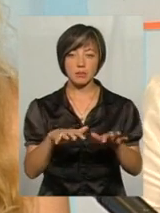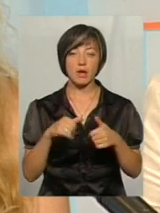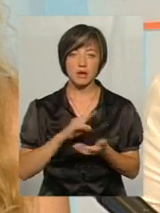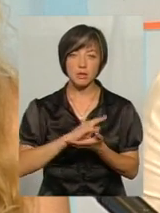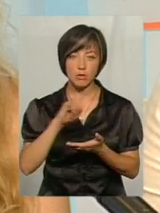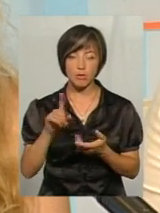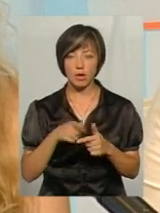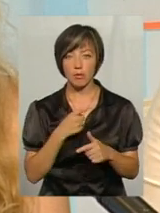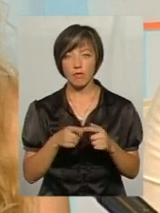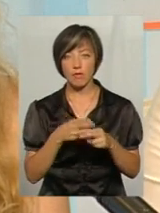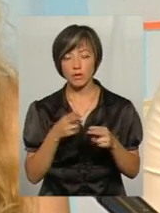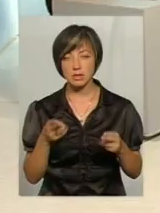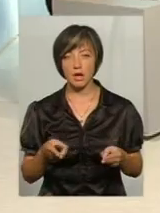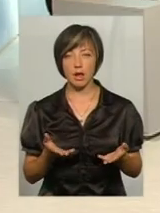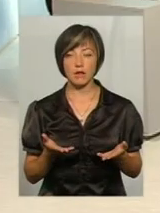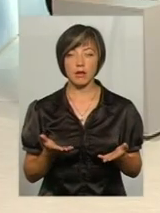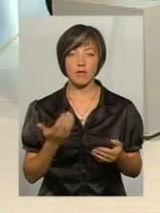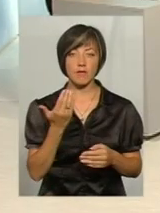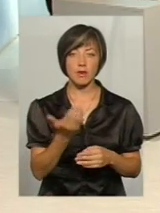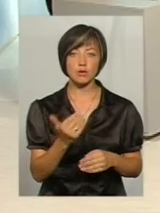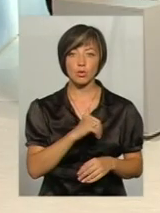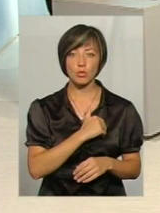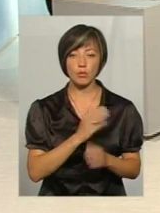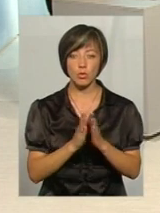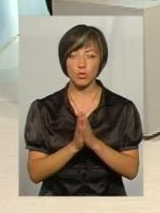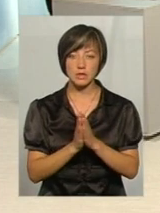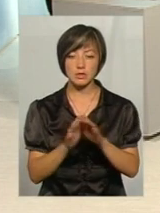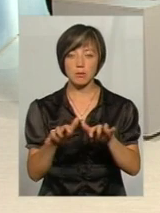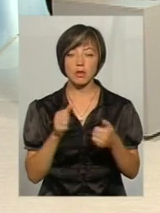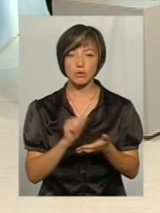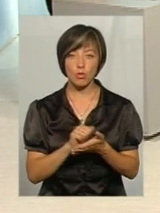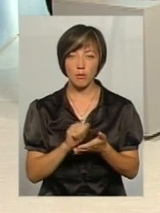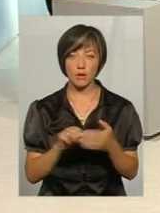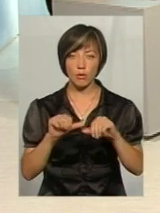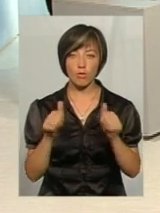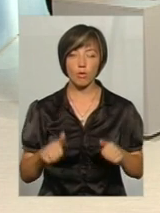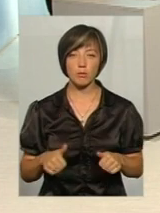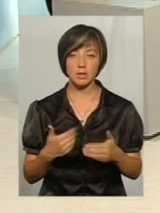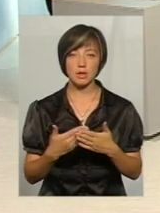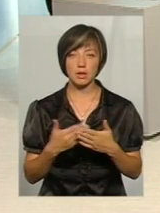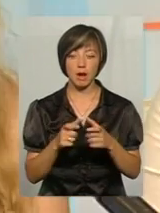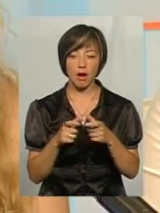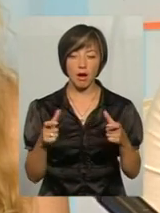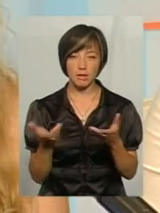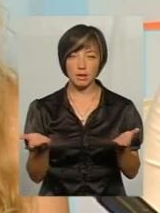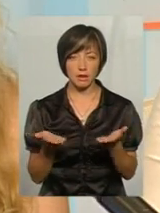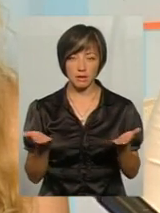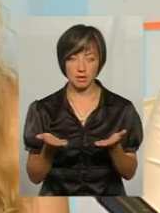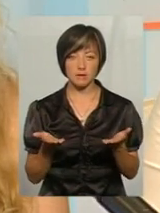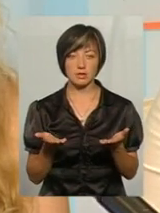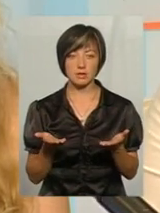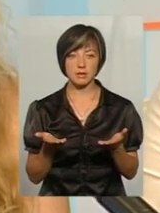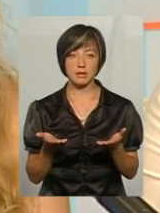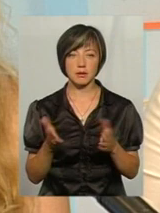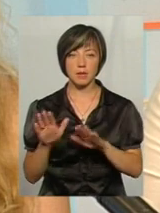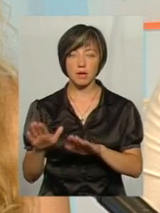з вокзалу, з автовокзалу, вас хочуть, просять вас забрати документи, щоб оформити там карти якісь